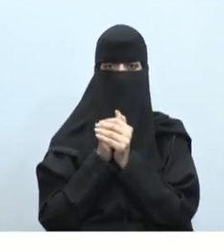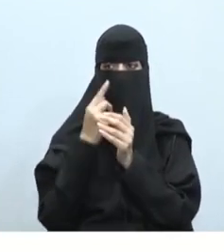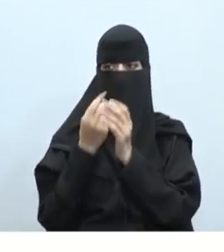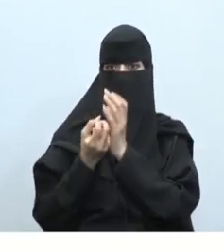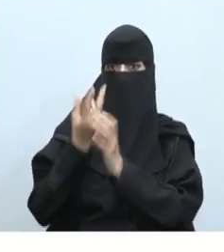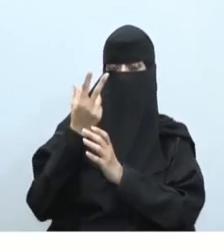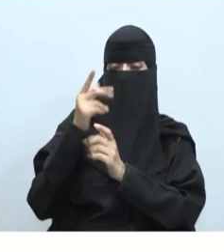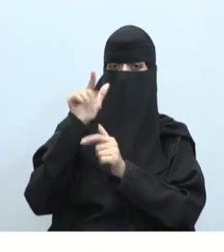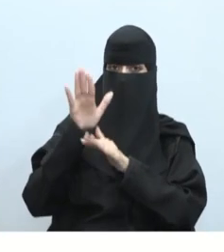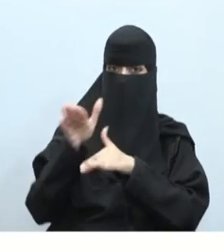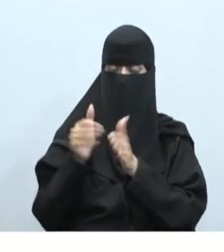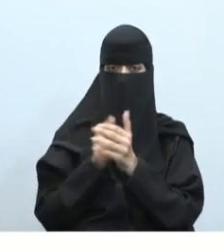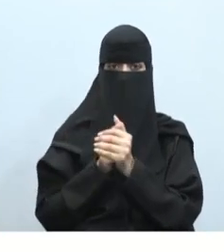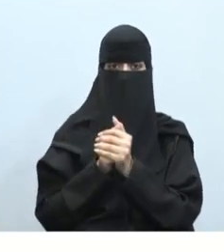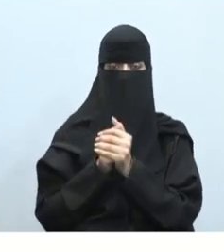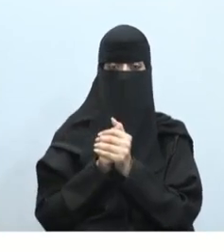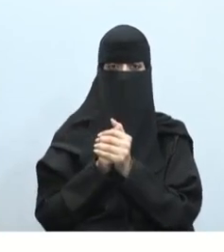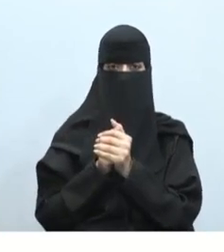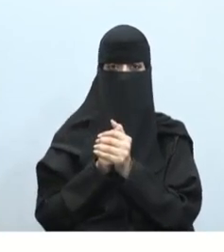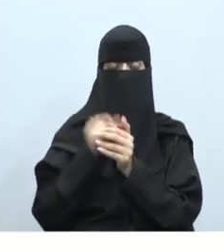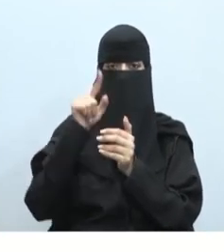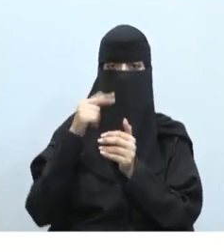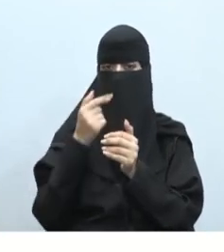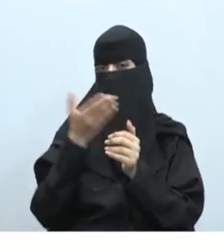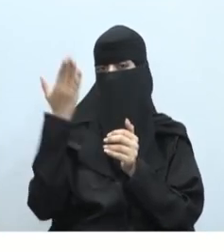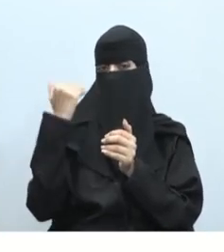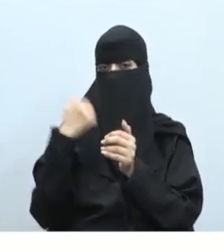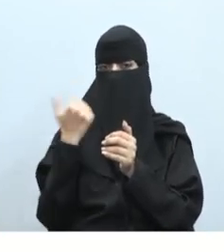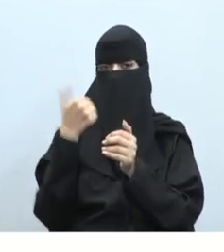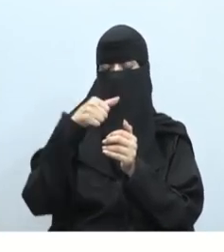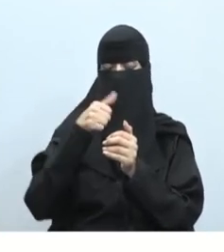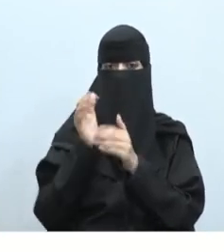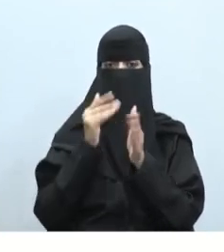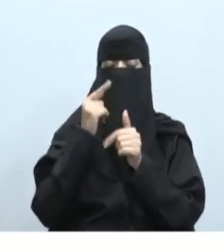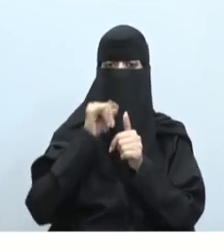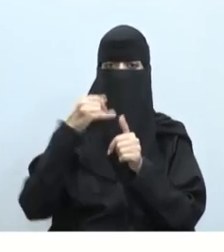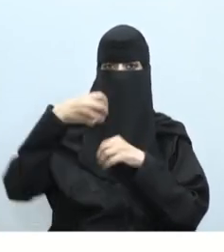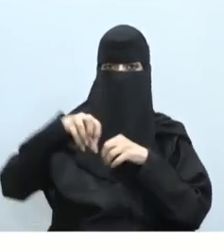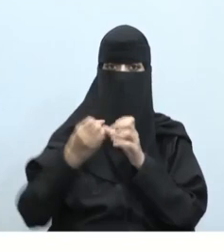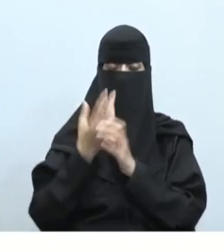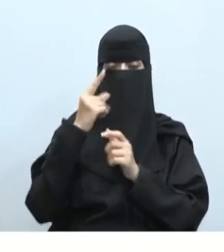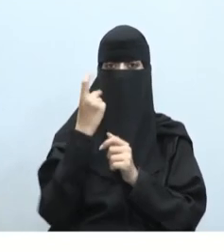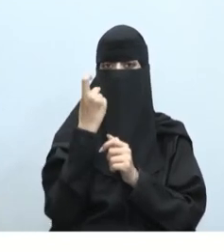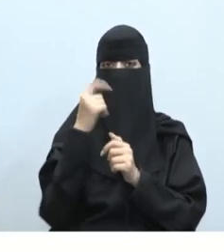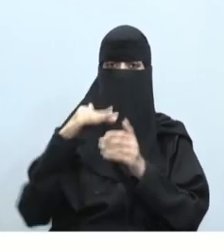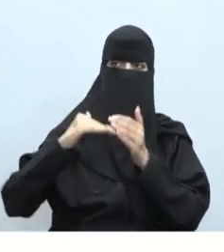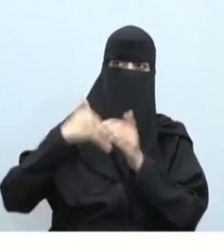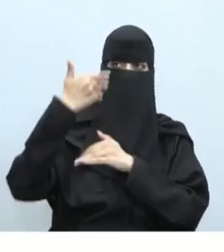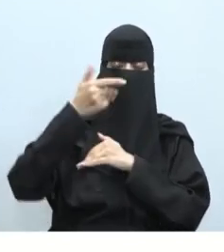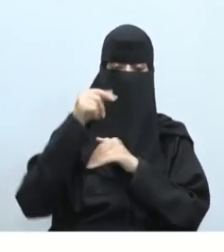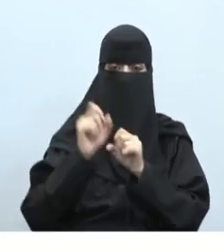اكتشفت ممتازين احسنتم في مطلع الستينات واكتشف منها المئات بعد ذلك